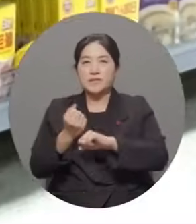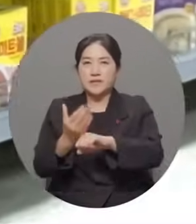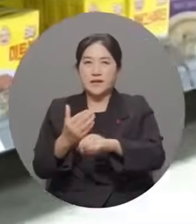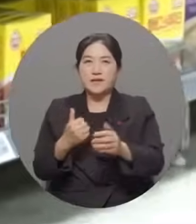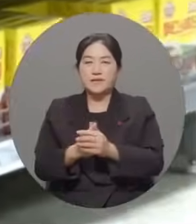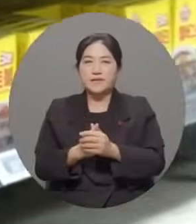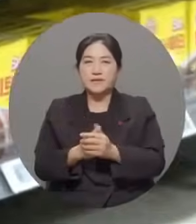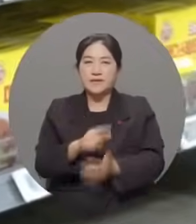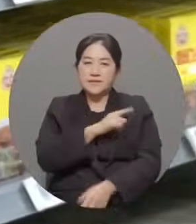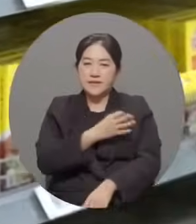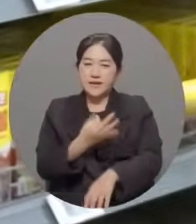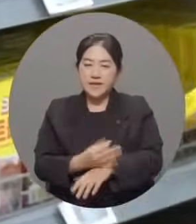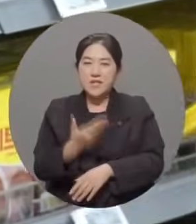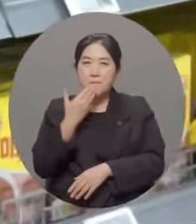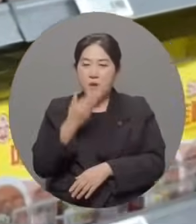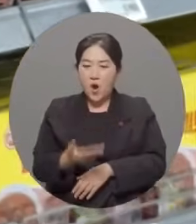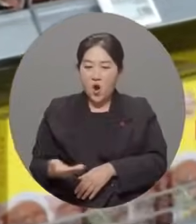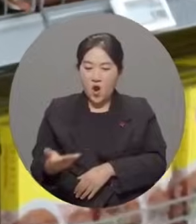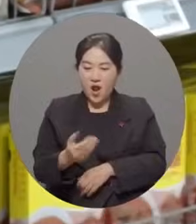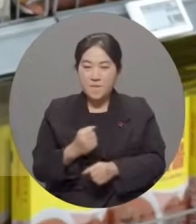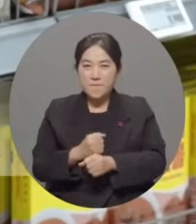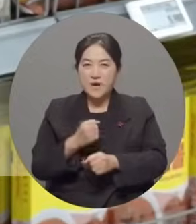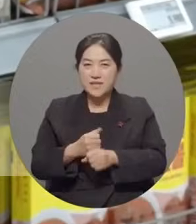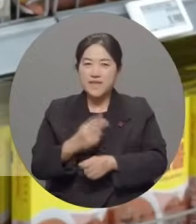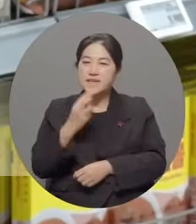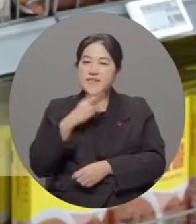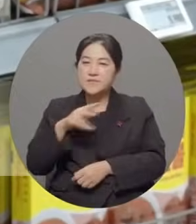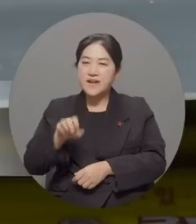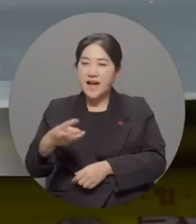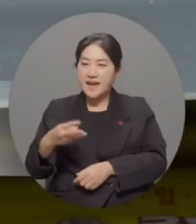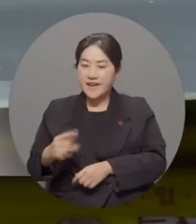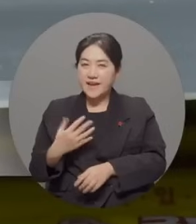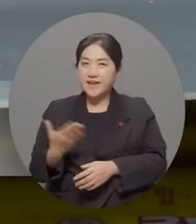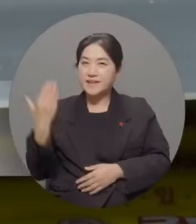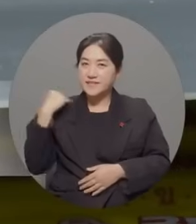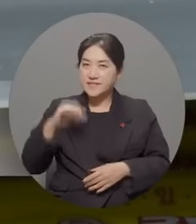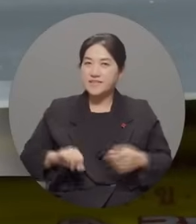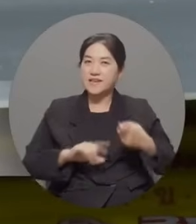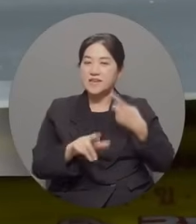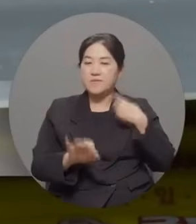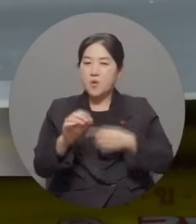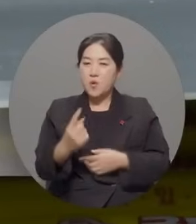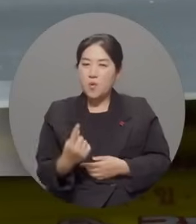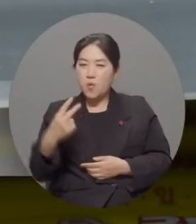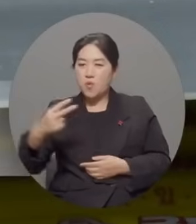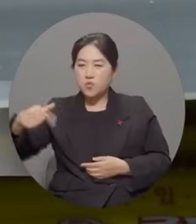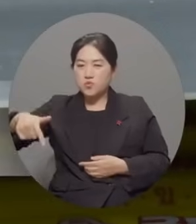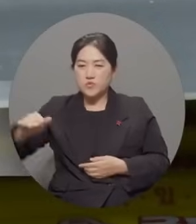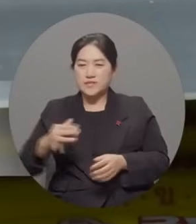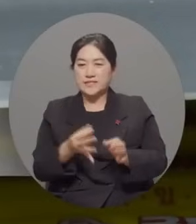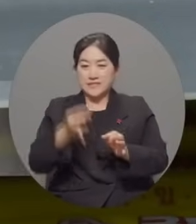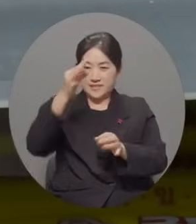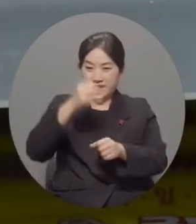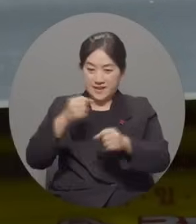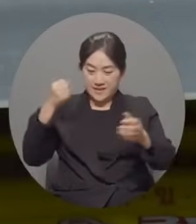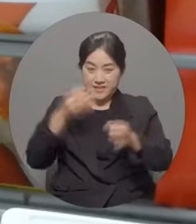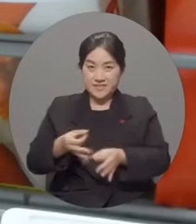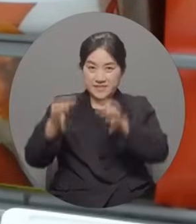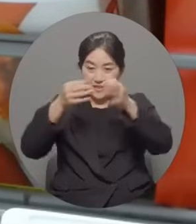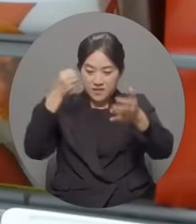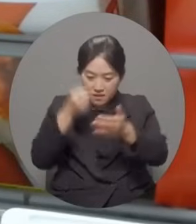대표적인 가정 간편식인 3분 카레. 지난달 오뚜기는 제품 가격을 인상하기로 했다가 반나절 만에